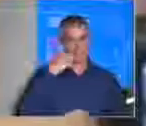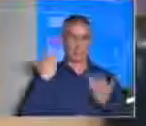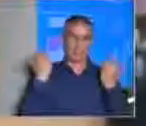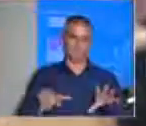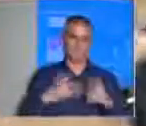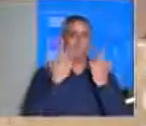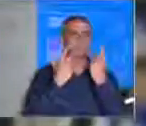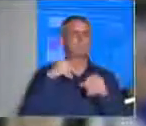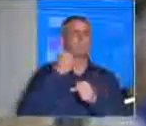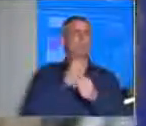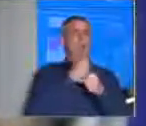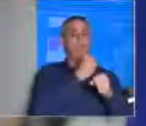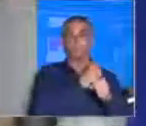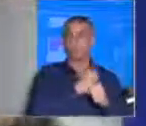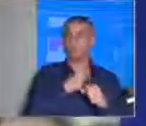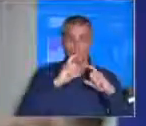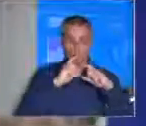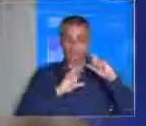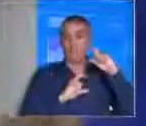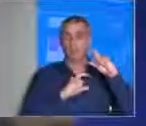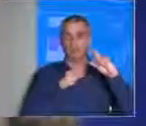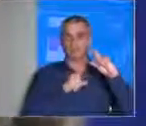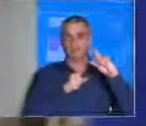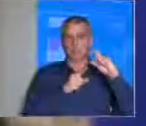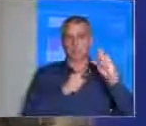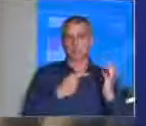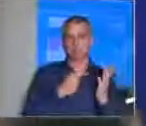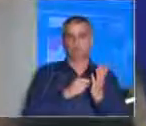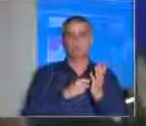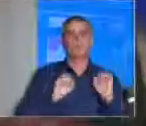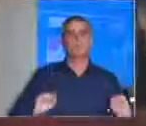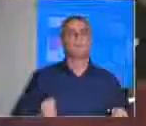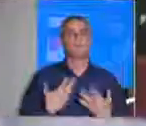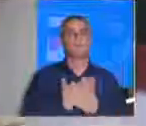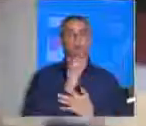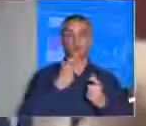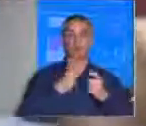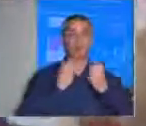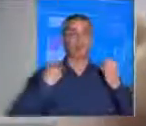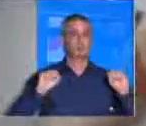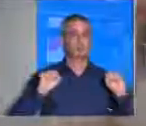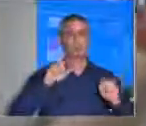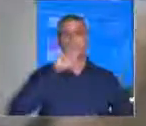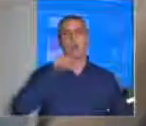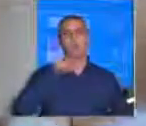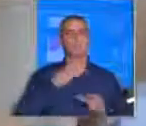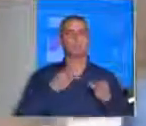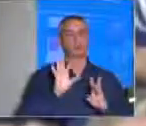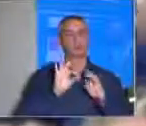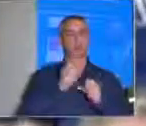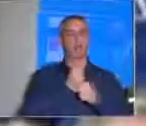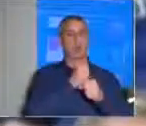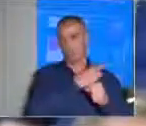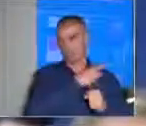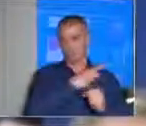הפסידה במניין האלקטורים. הפער הזה הוא מה שעומד מאחורי מאמץ מחודש של הדמוקרטים לבטל את שיטת